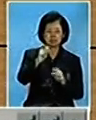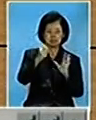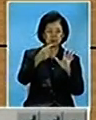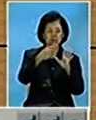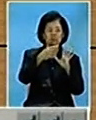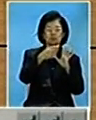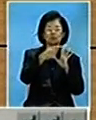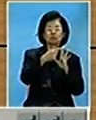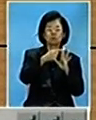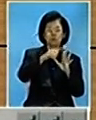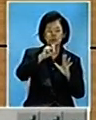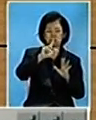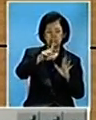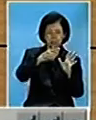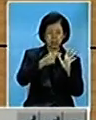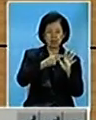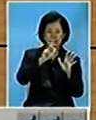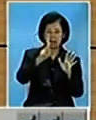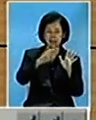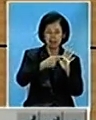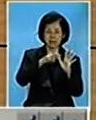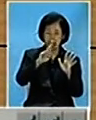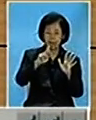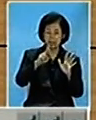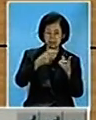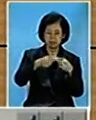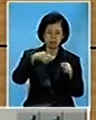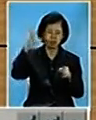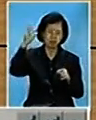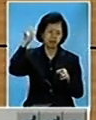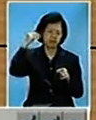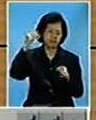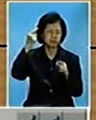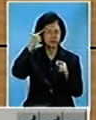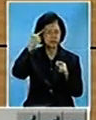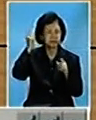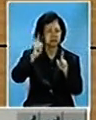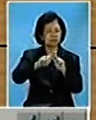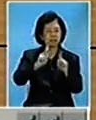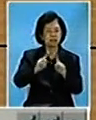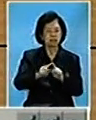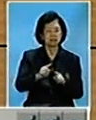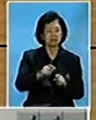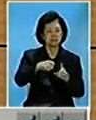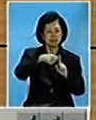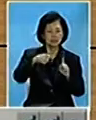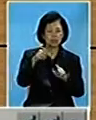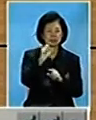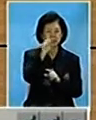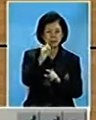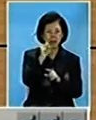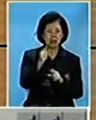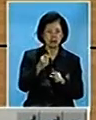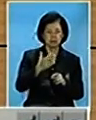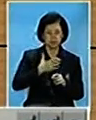ท่านหนึ่งมาฟังทัศนะต่างๆจากสภาผู้แทนราษฎรผ